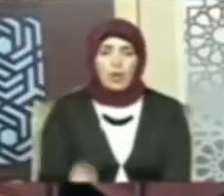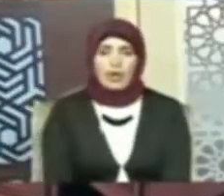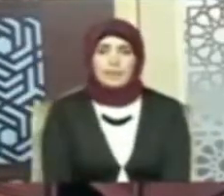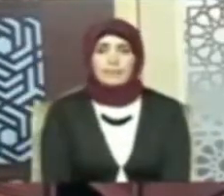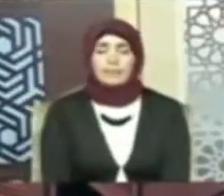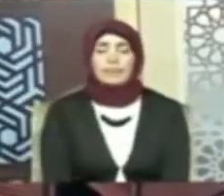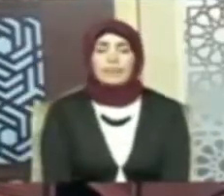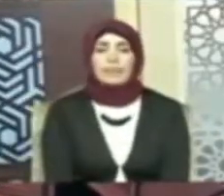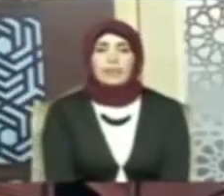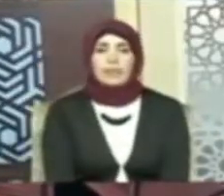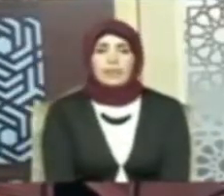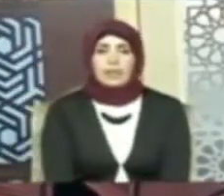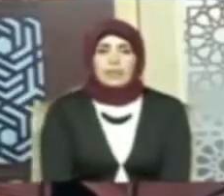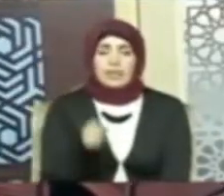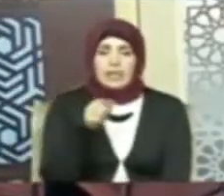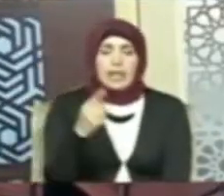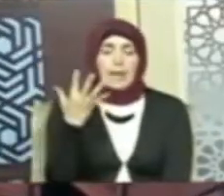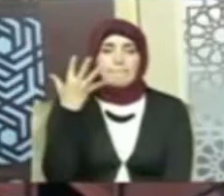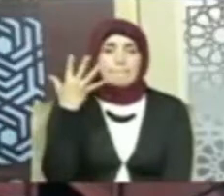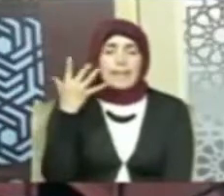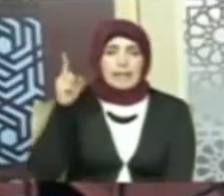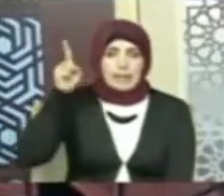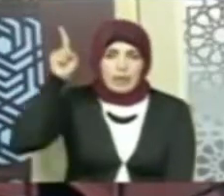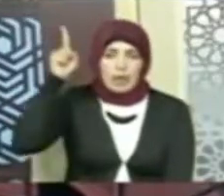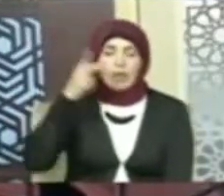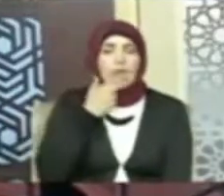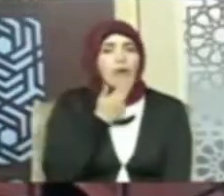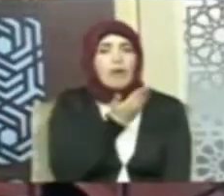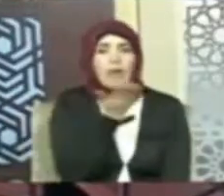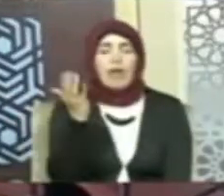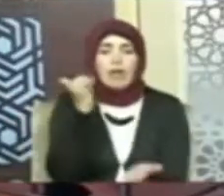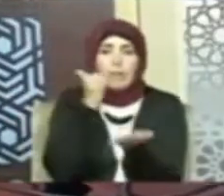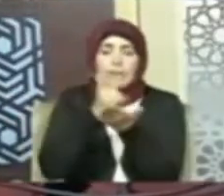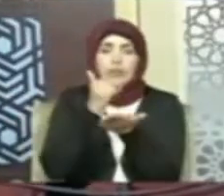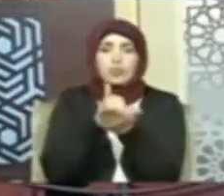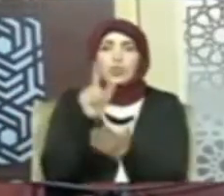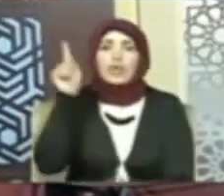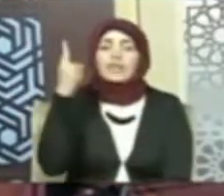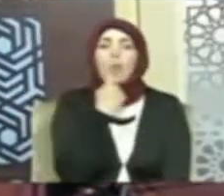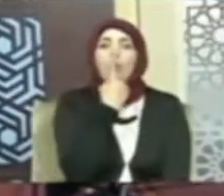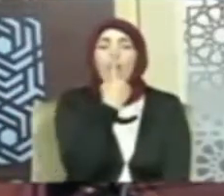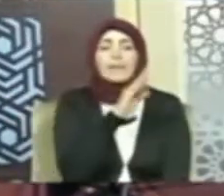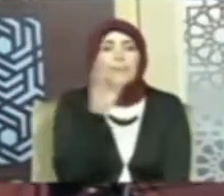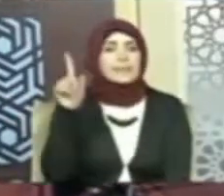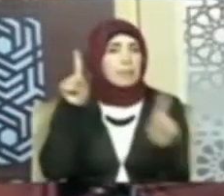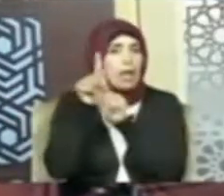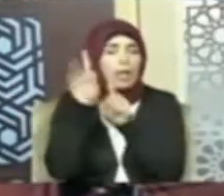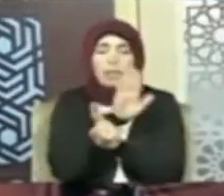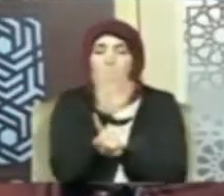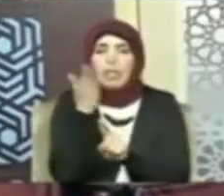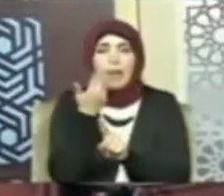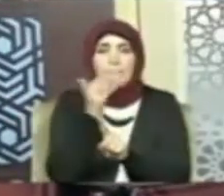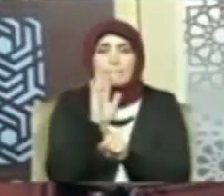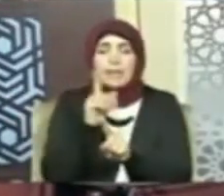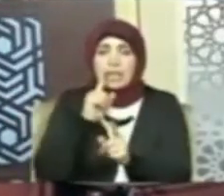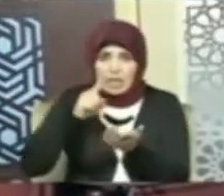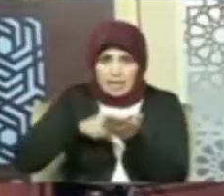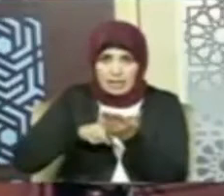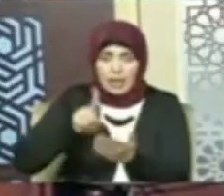القصر بيدك الخير انت وحدك، انك على كل شيء